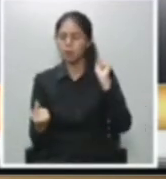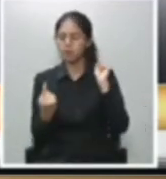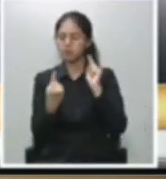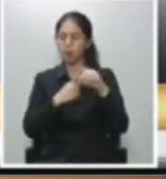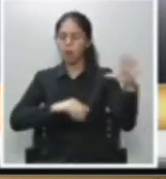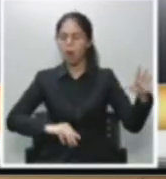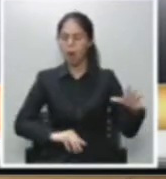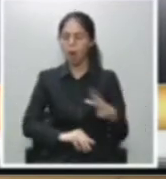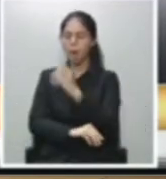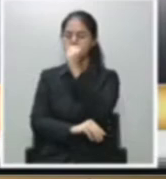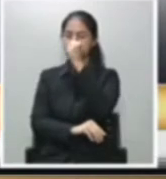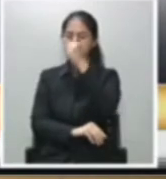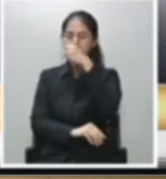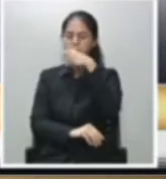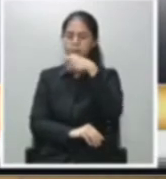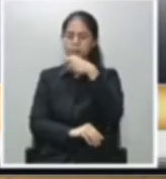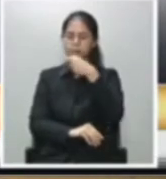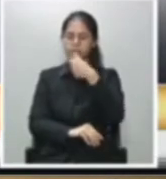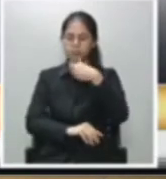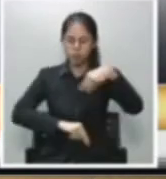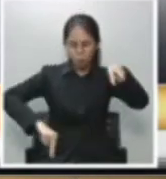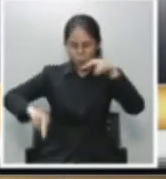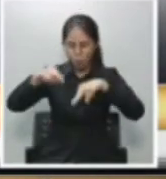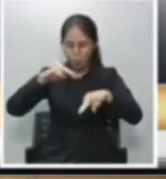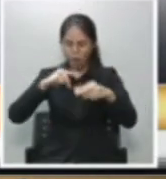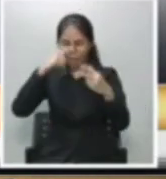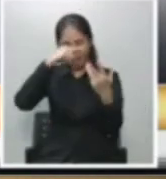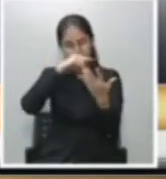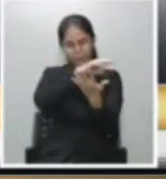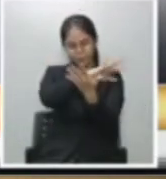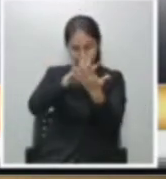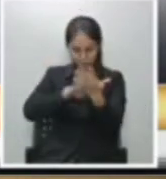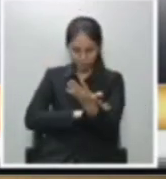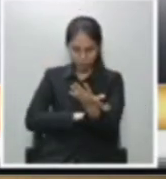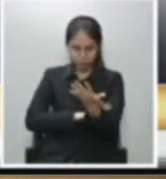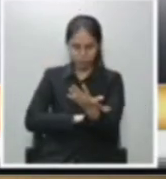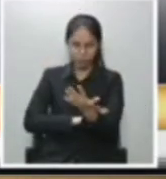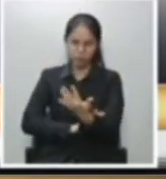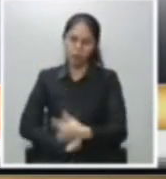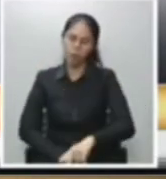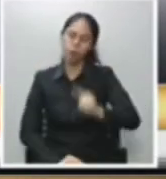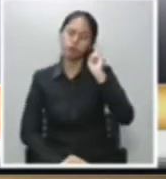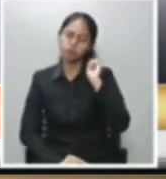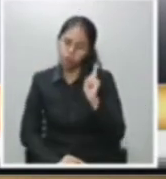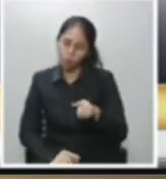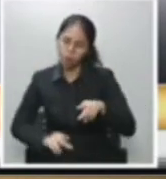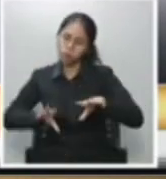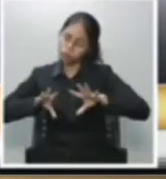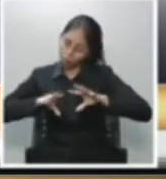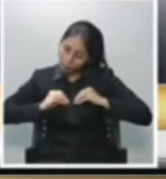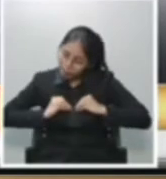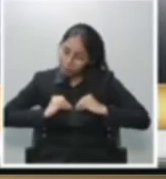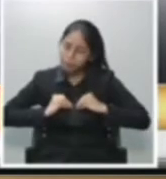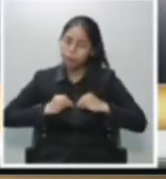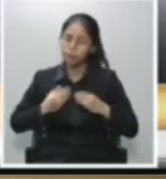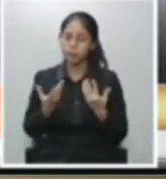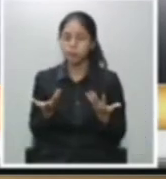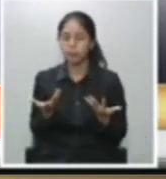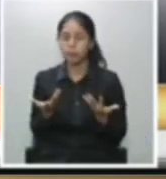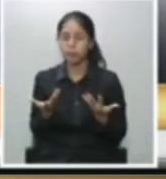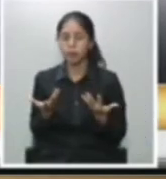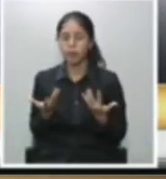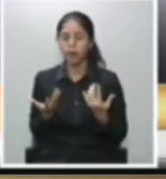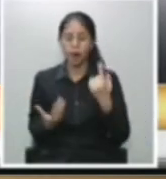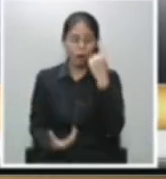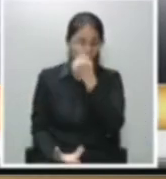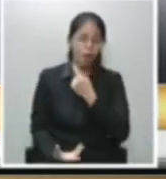ประเทศในฐานะที่อยู่ในประเทศนี้ก็ต้องทำใจยอมรับให้ได้คนที่ยอม